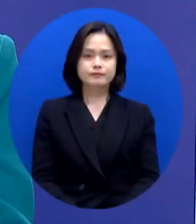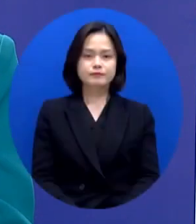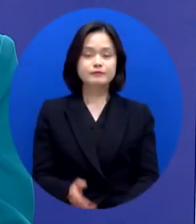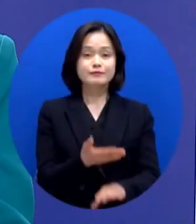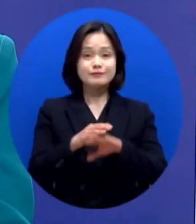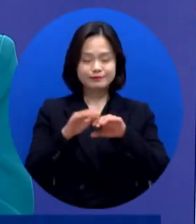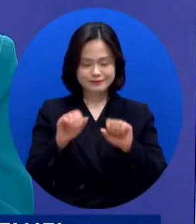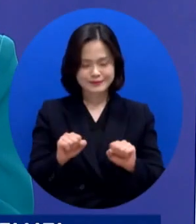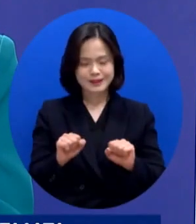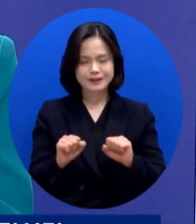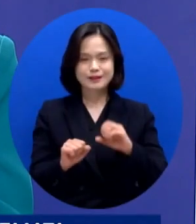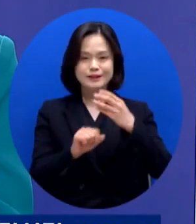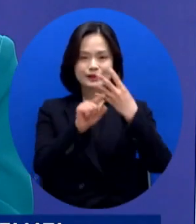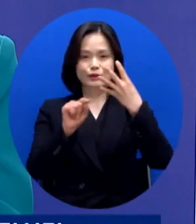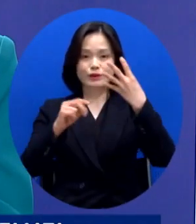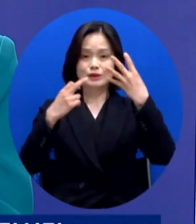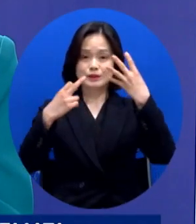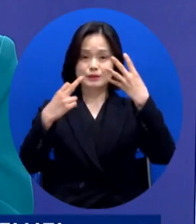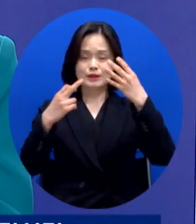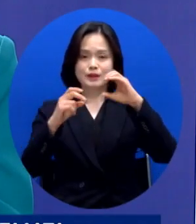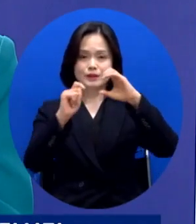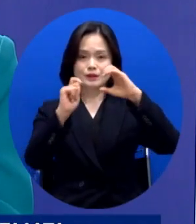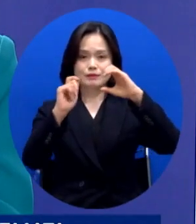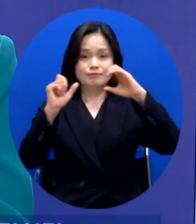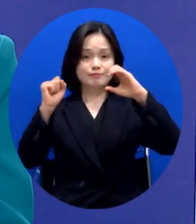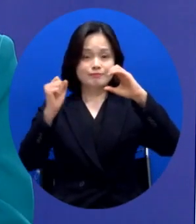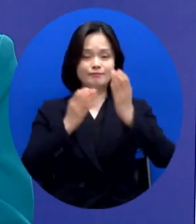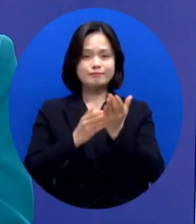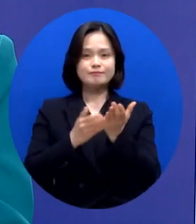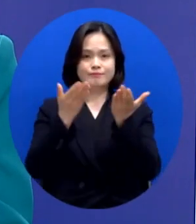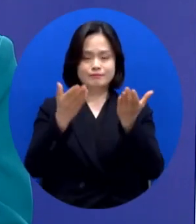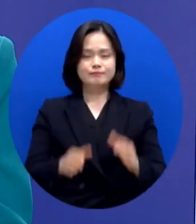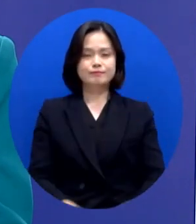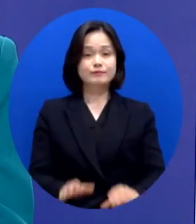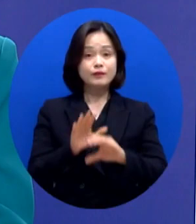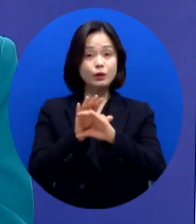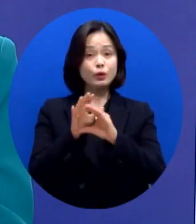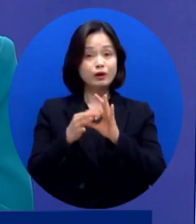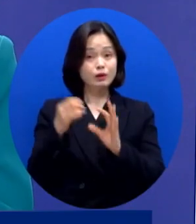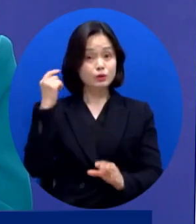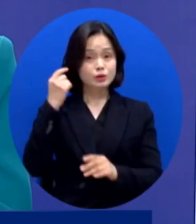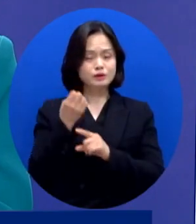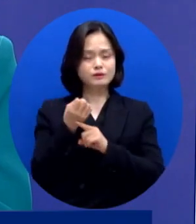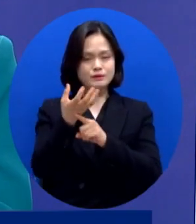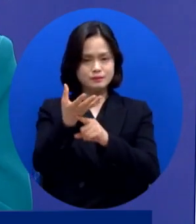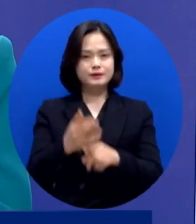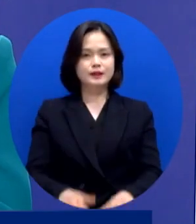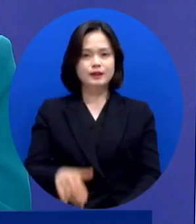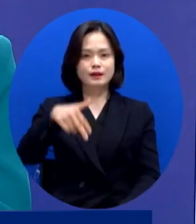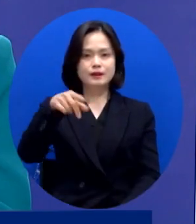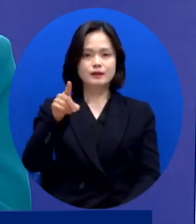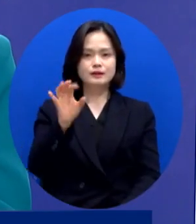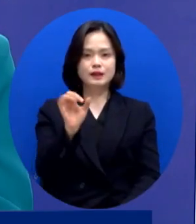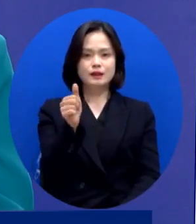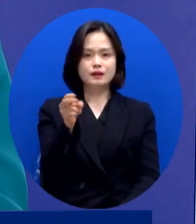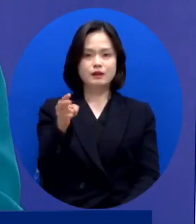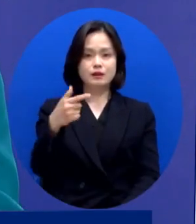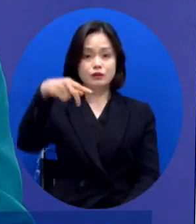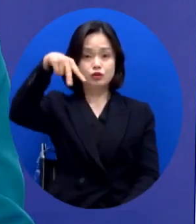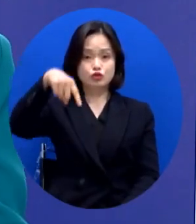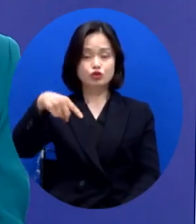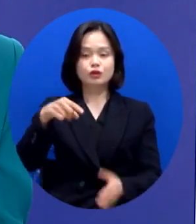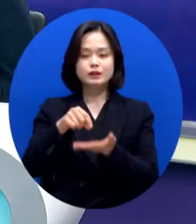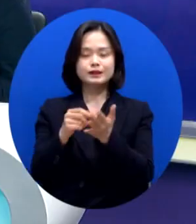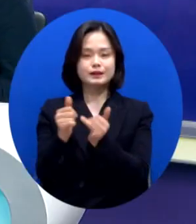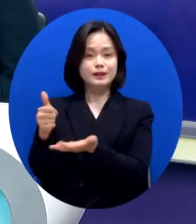시청자 여러분 안녕하십니까. 4월 12일 CTS 뉴스입니다. 먼저 코로나19 관련 소식으로 시작하겠습니다. 장현수 기자와 함께합니다.